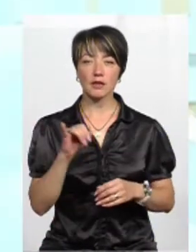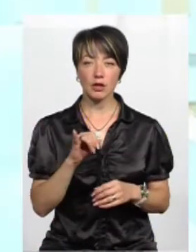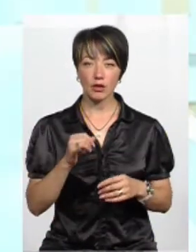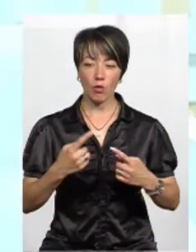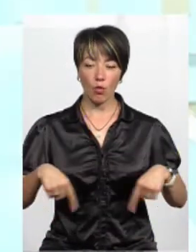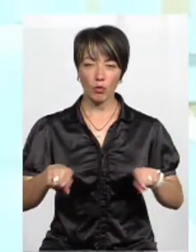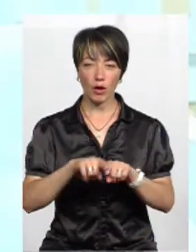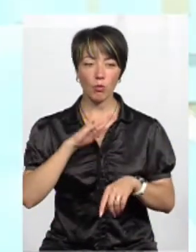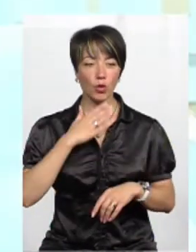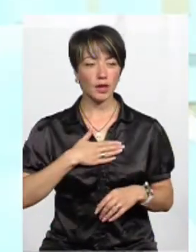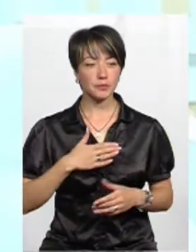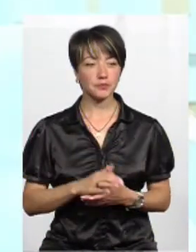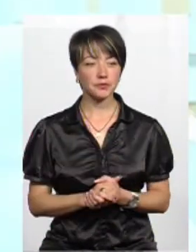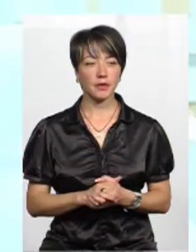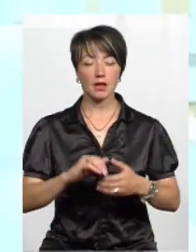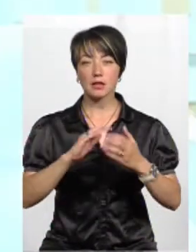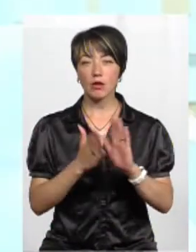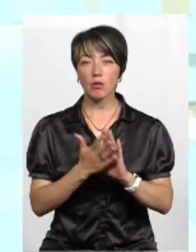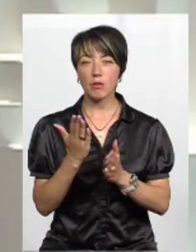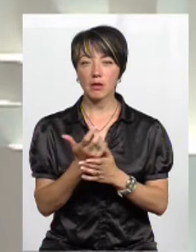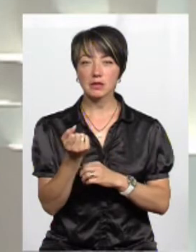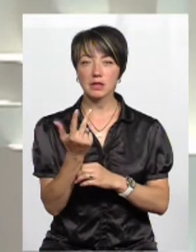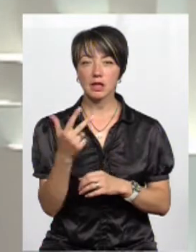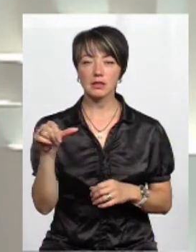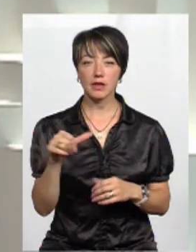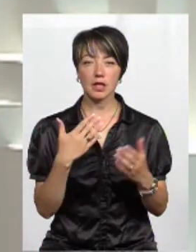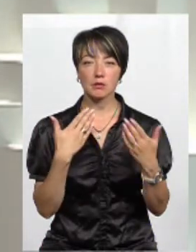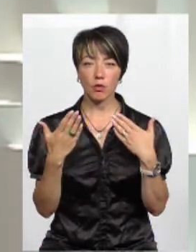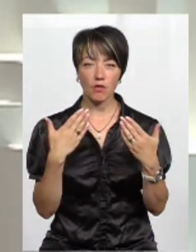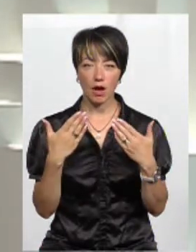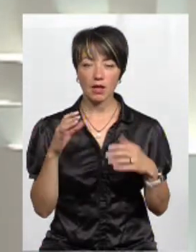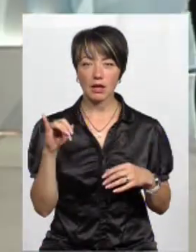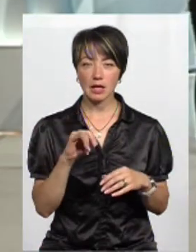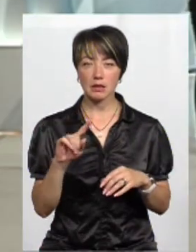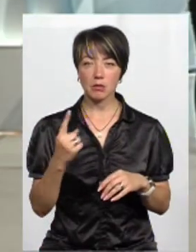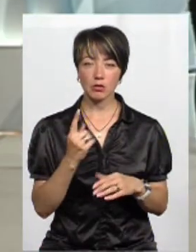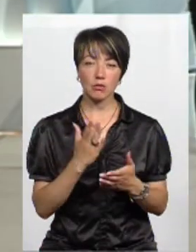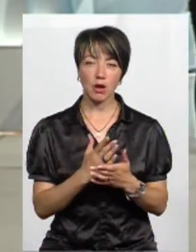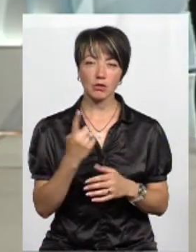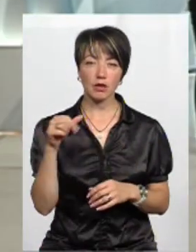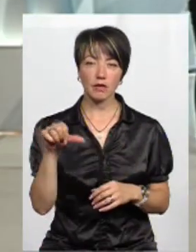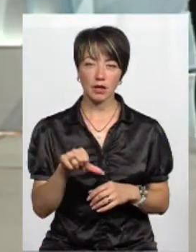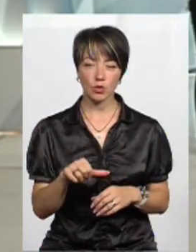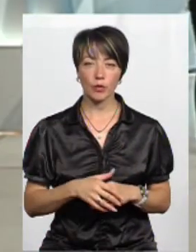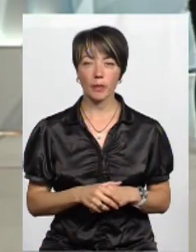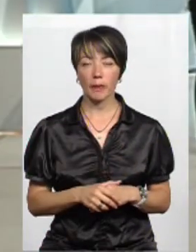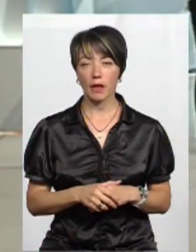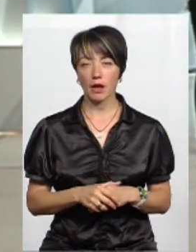від жителів округу і мої. Загалом маємо 13 хвилин для спілкування і спершу маєте хвилину